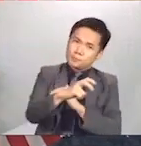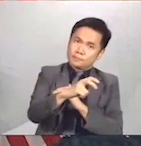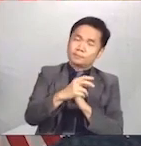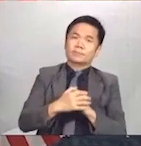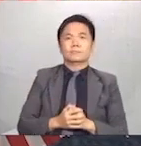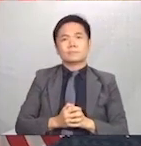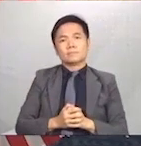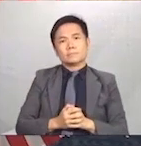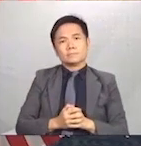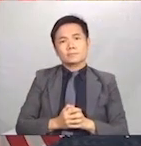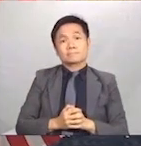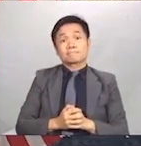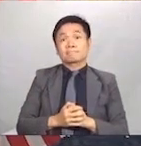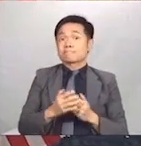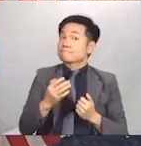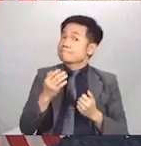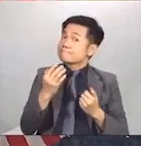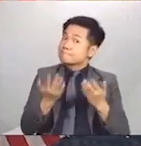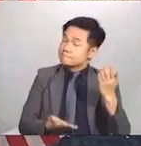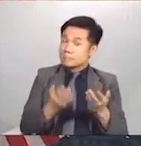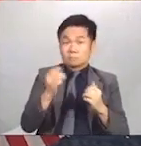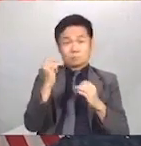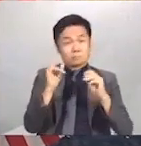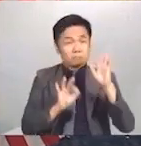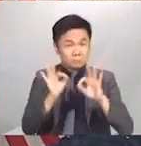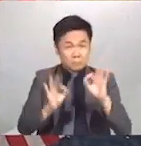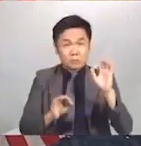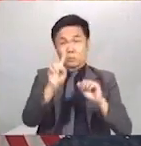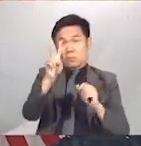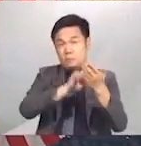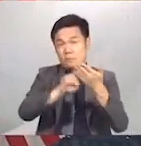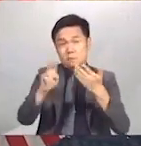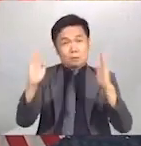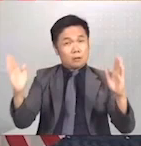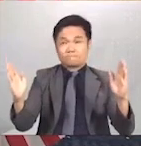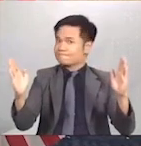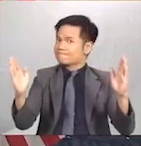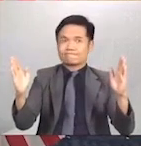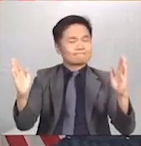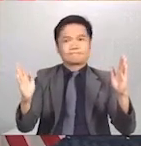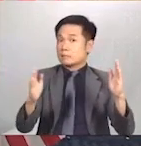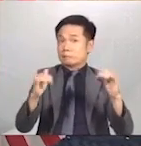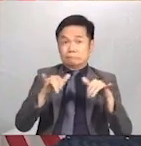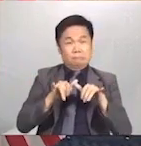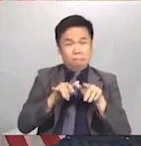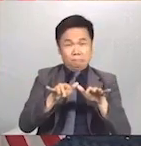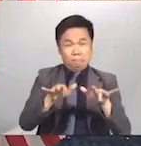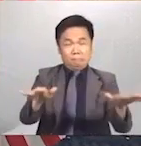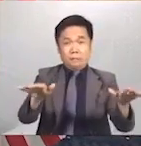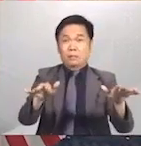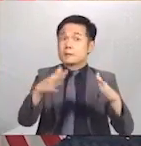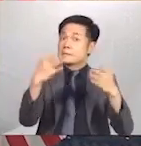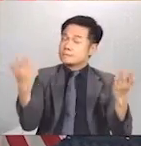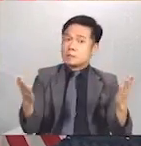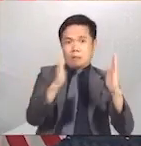Jika dalam tempoh ini kita belum berjaya sepenuhnya, maka kerajaan mungkin terpaksa